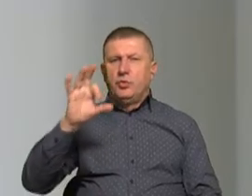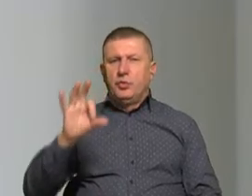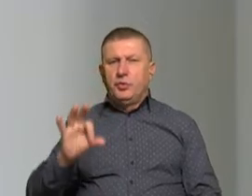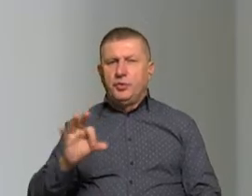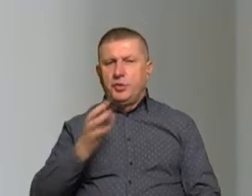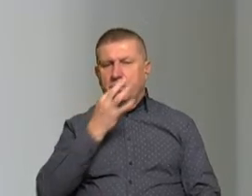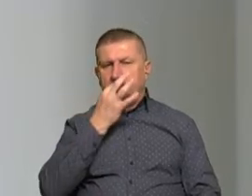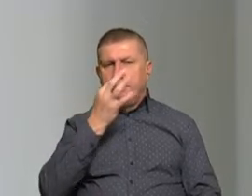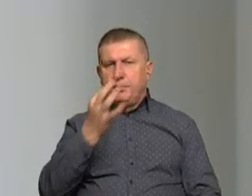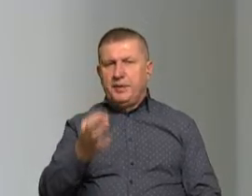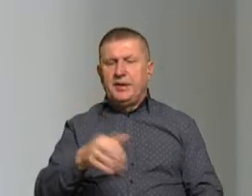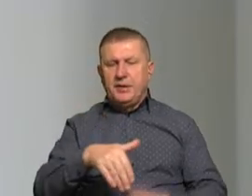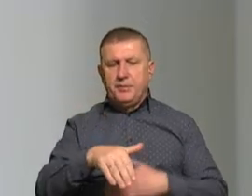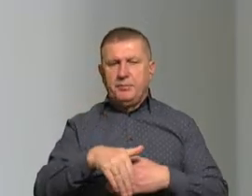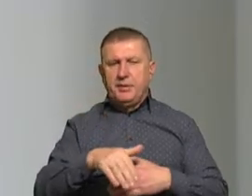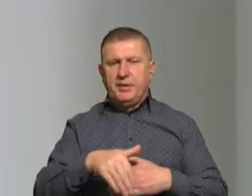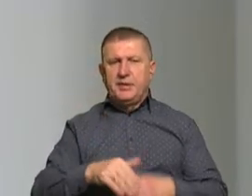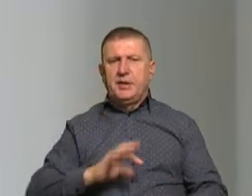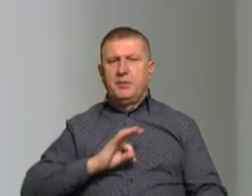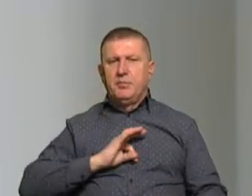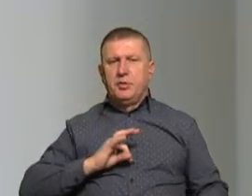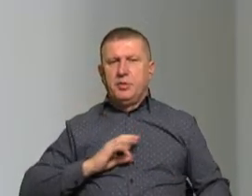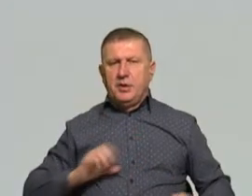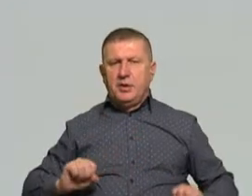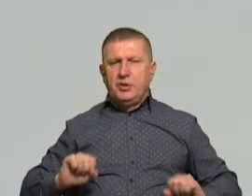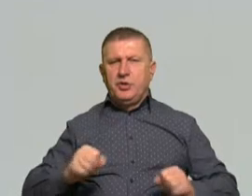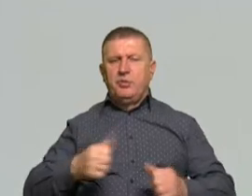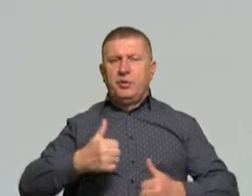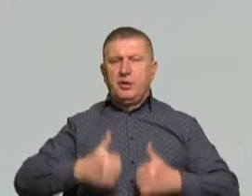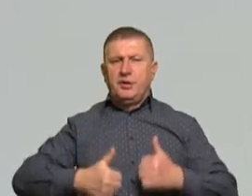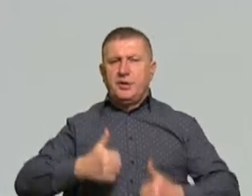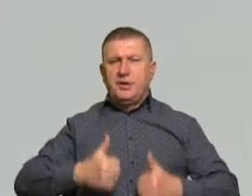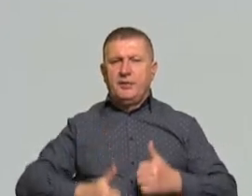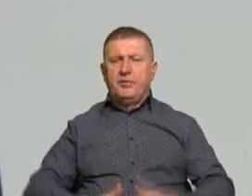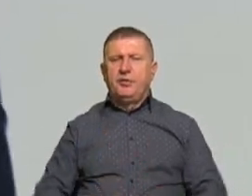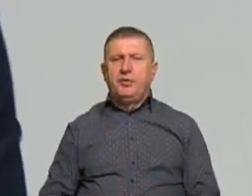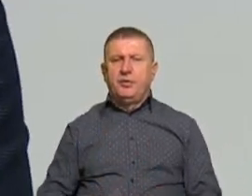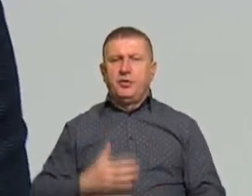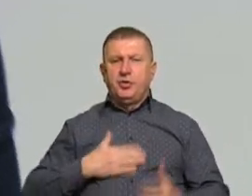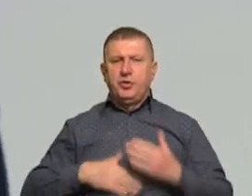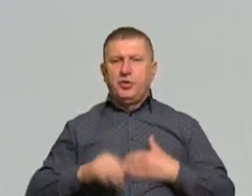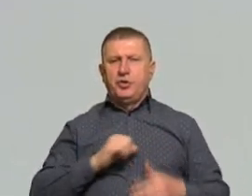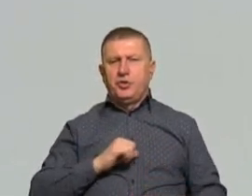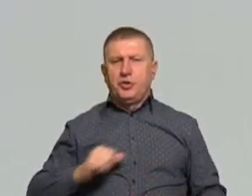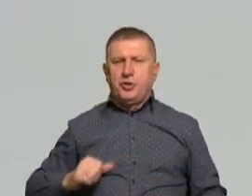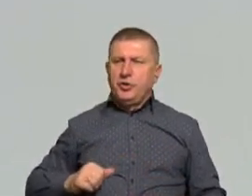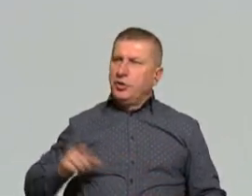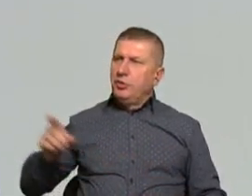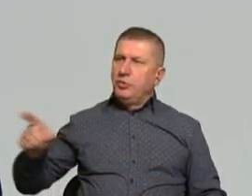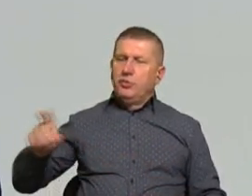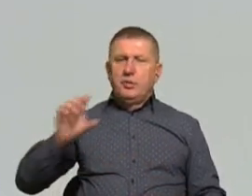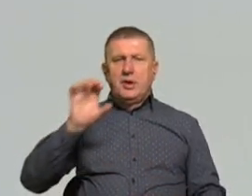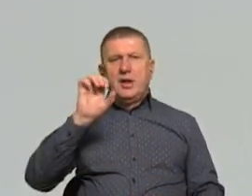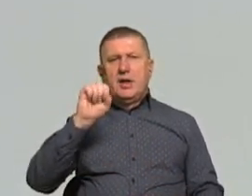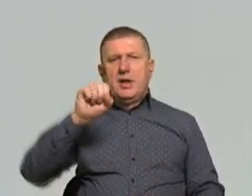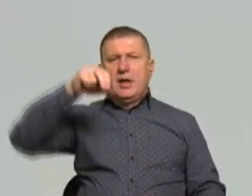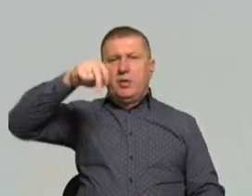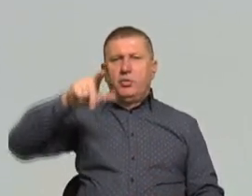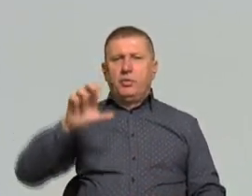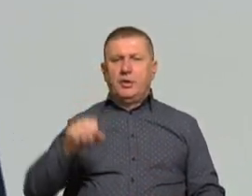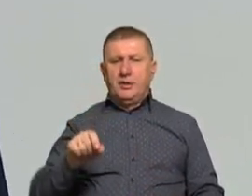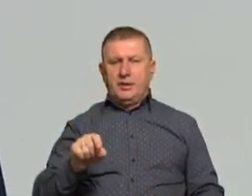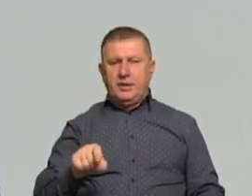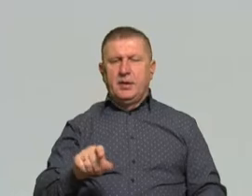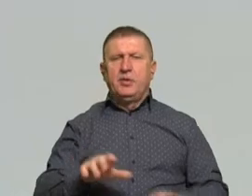Dziękuję. Pytanie jest mi bardzo bliskie ze względu na moją działalność zawodową i cieszę się, że jestem w auli wykładowej, bowiem w tego